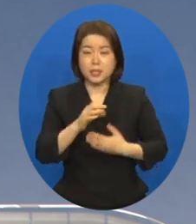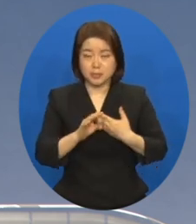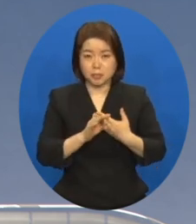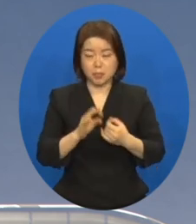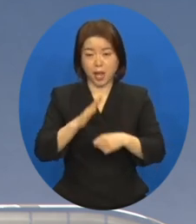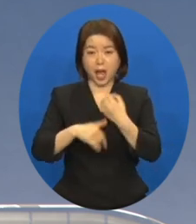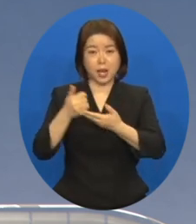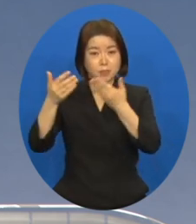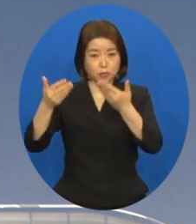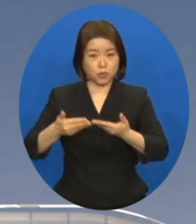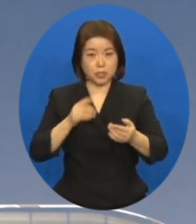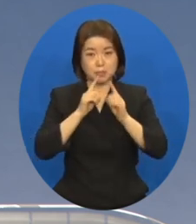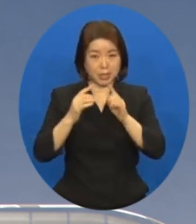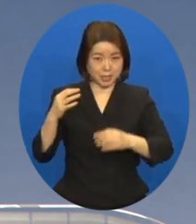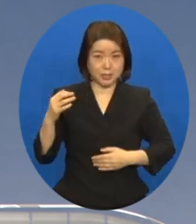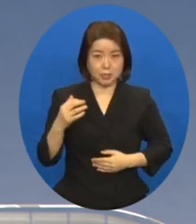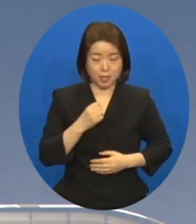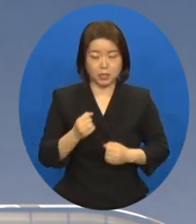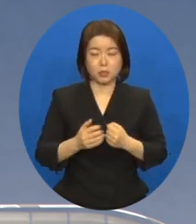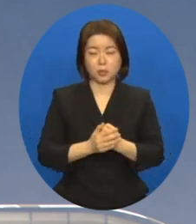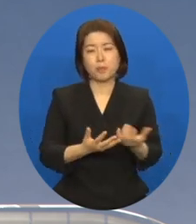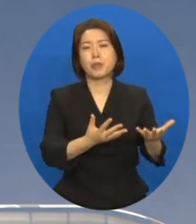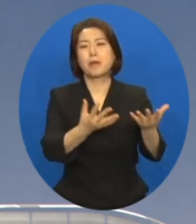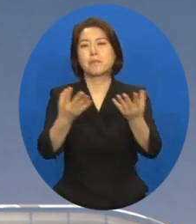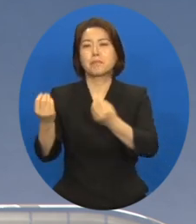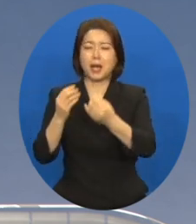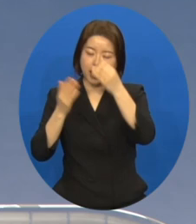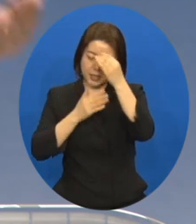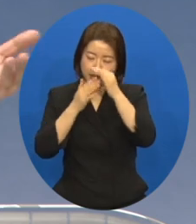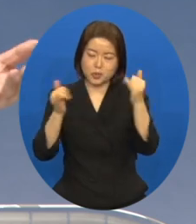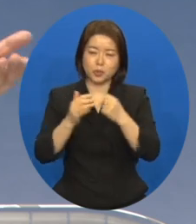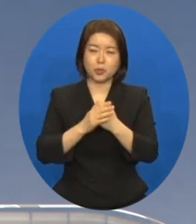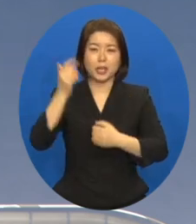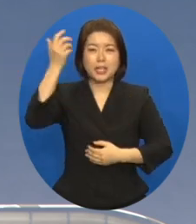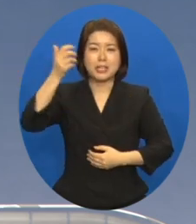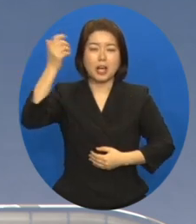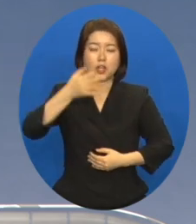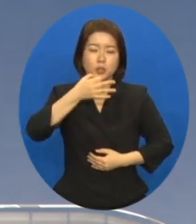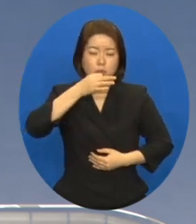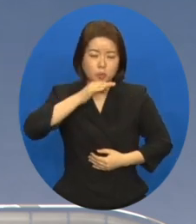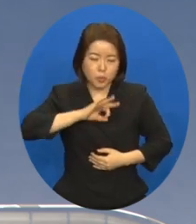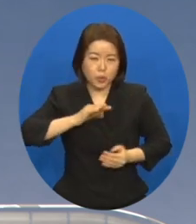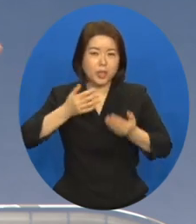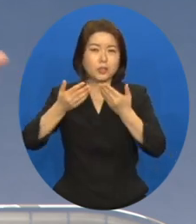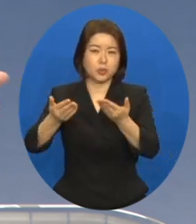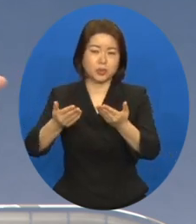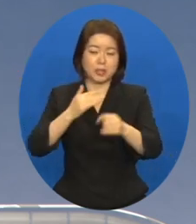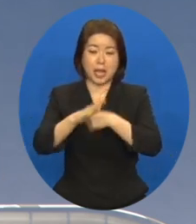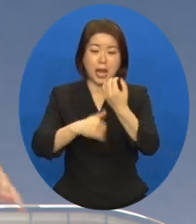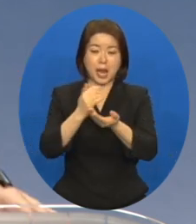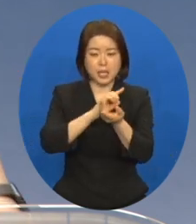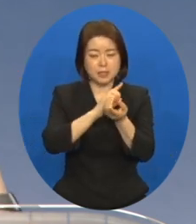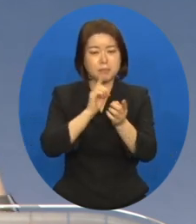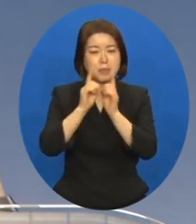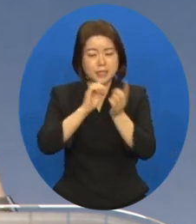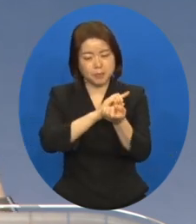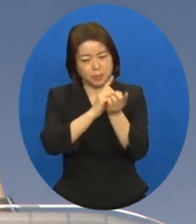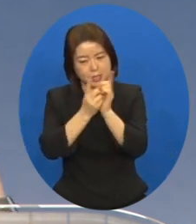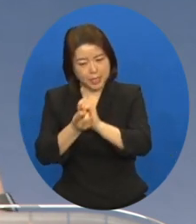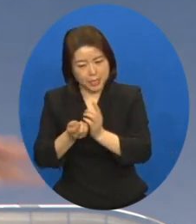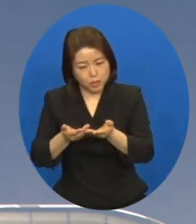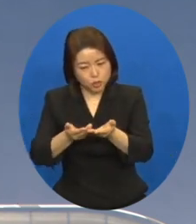주시는 말씀으로 많은 성도들에게 영적으로 유익을 주는 하나님의 말씀을 대언하기를 힘쓰라, 그렇게 한